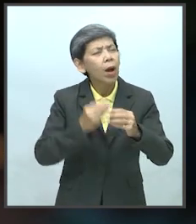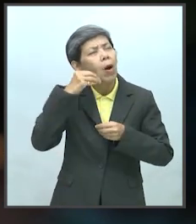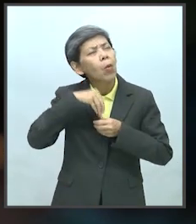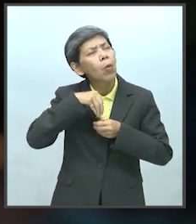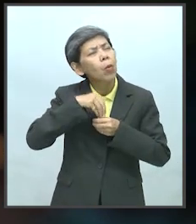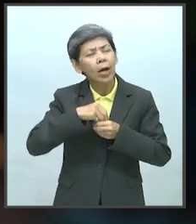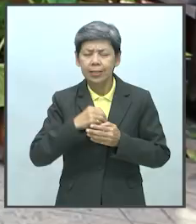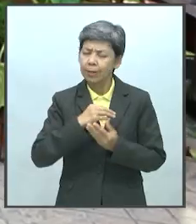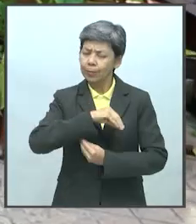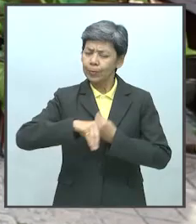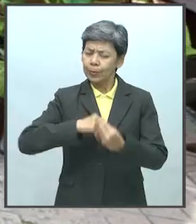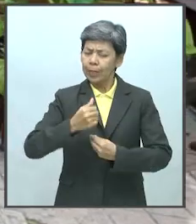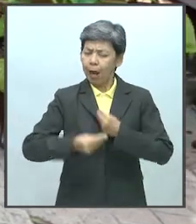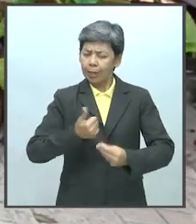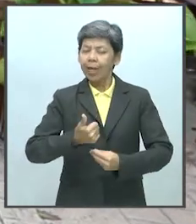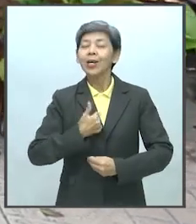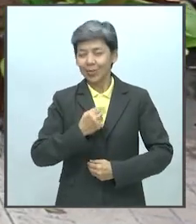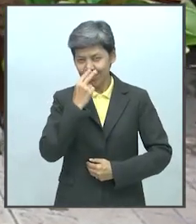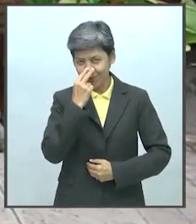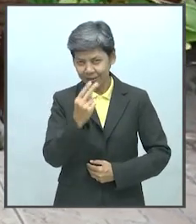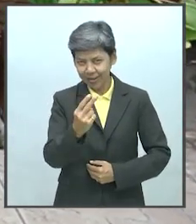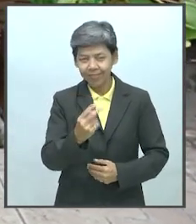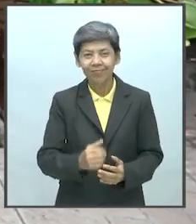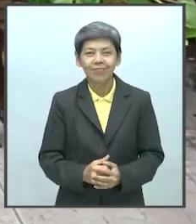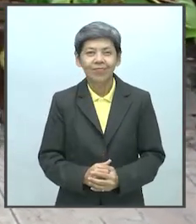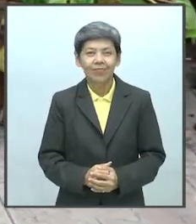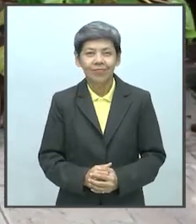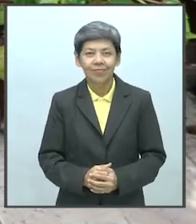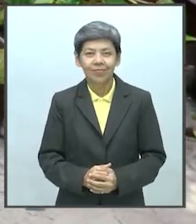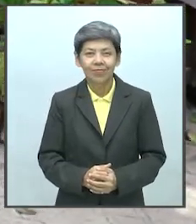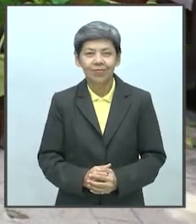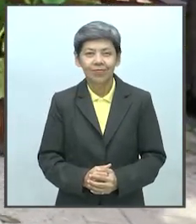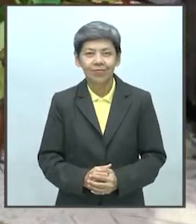การที่ว่าอยู่ที่บ้านอยากมีรายได้นะคะตามหญิงมาเลยค่ะ